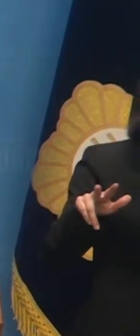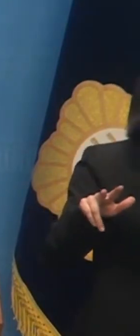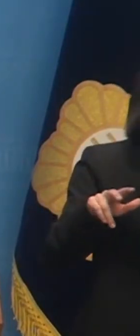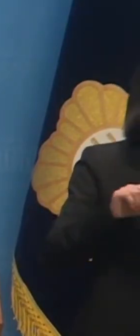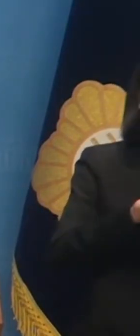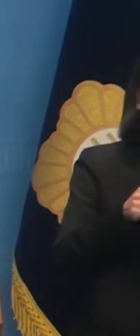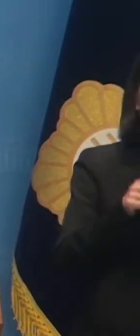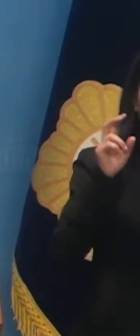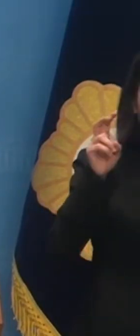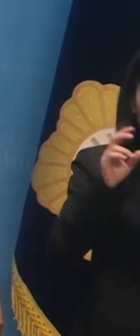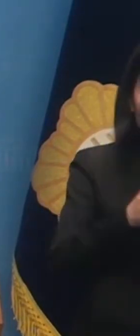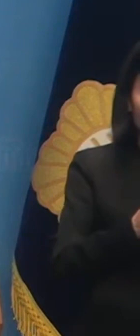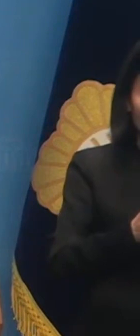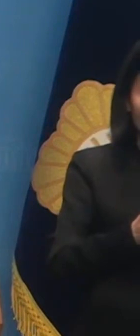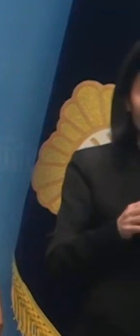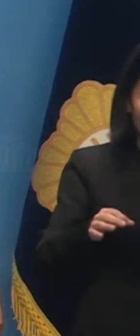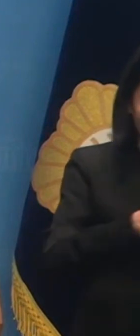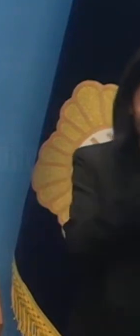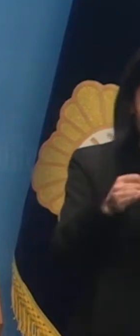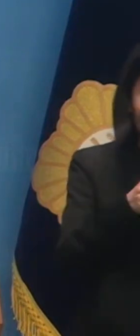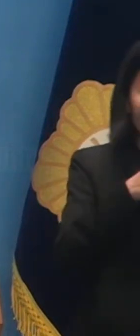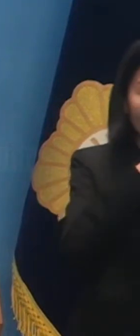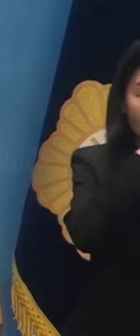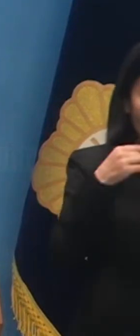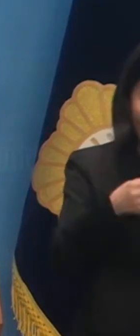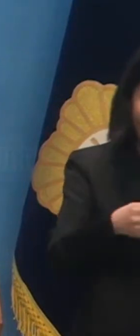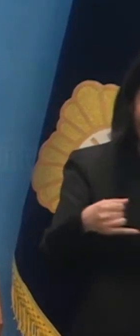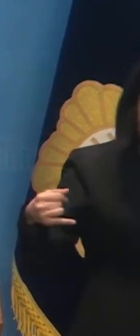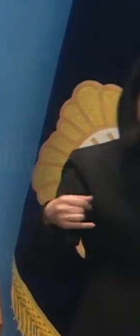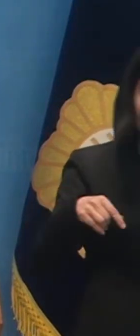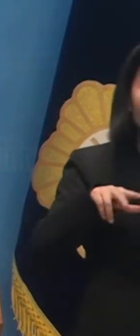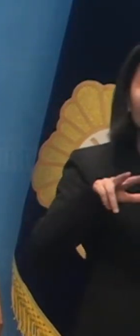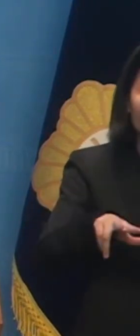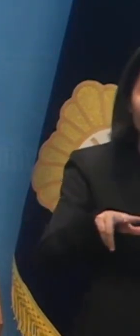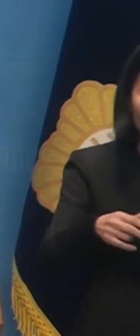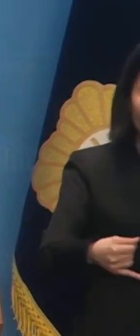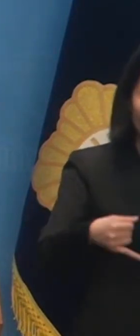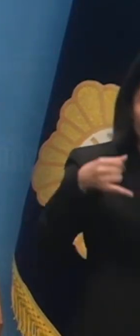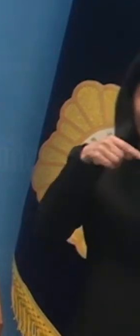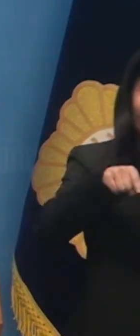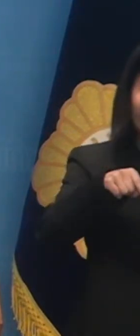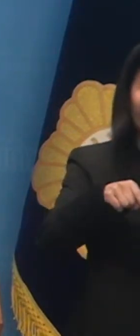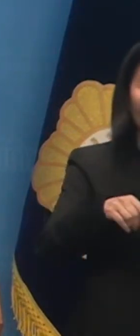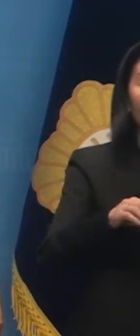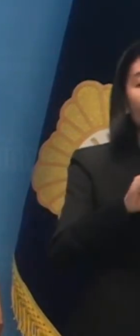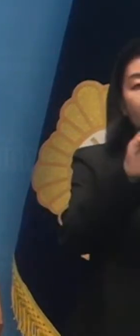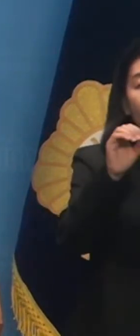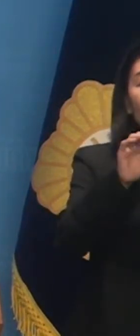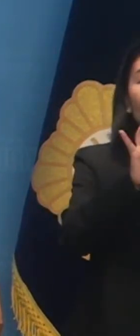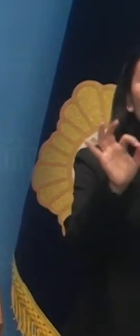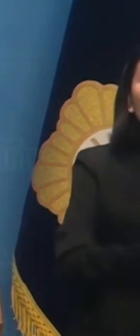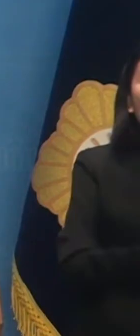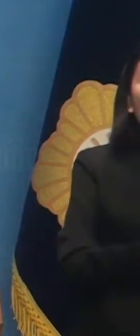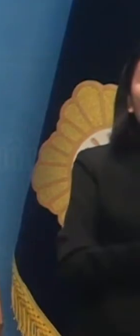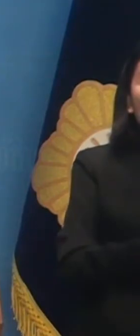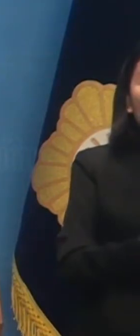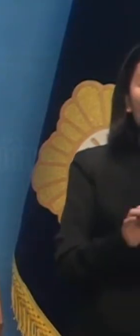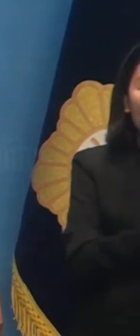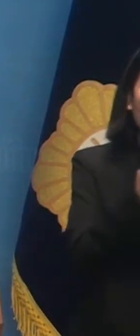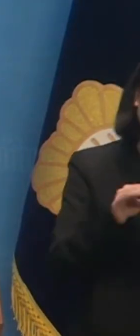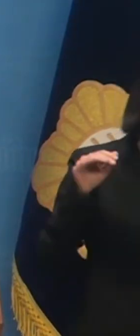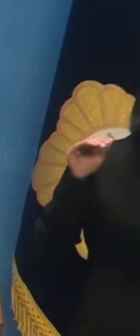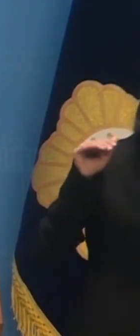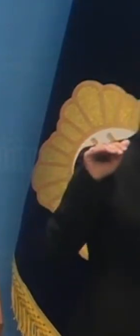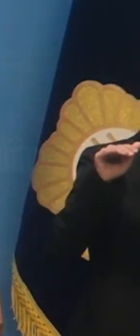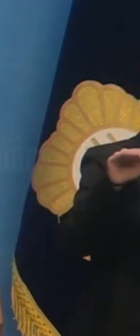요약하면 큰 폭의 재정적자 상태에서 0% 초저성장은 국세 수입의 추가 손실로 이어지고 국세